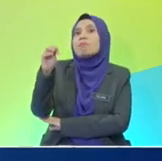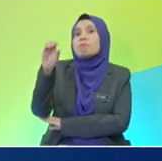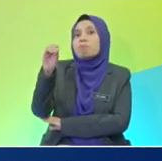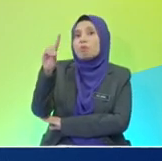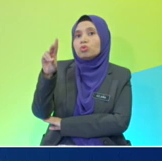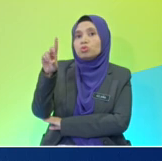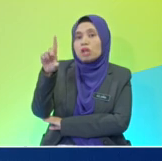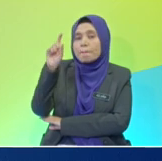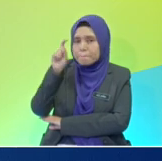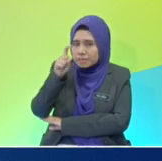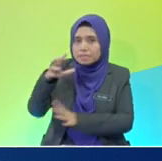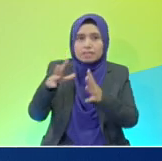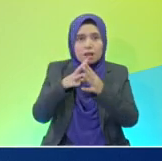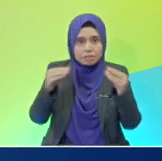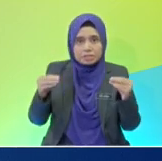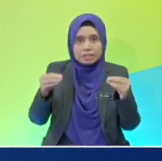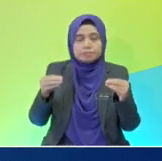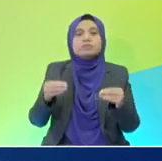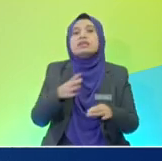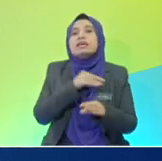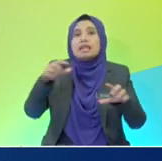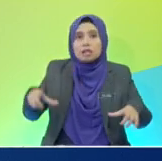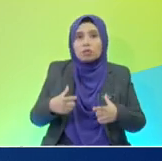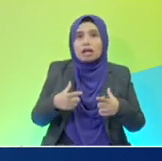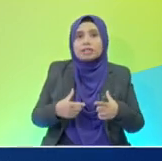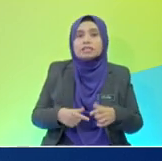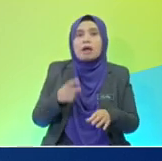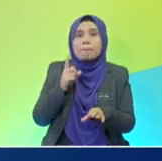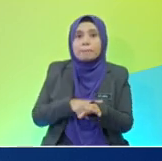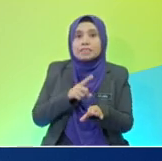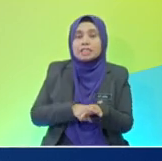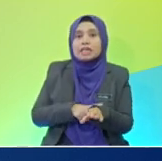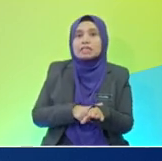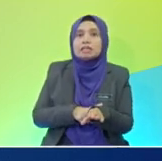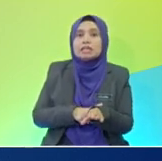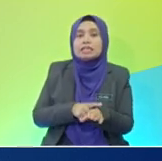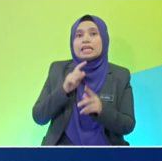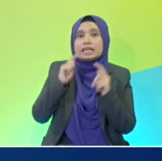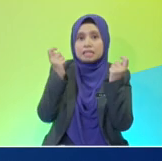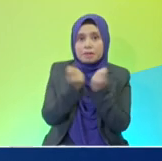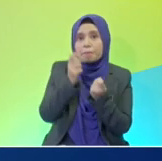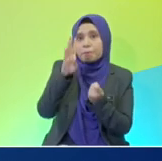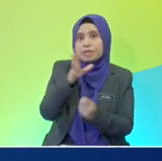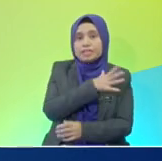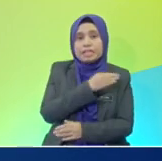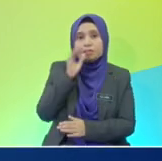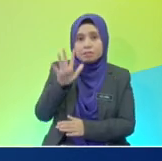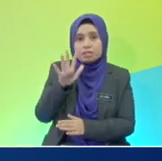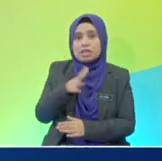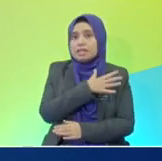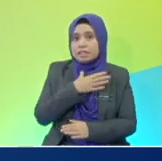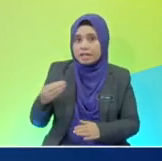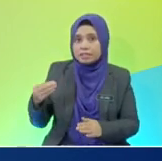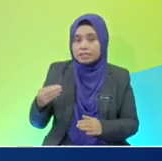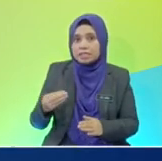selesaikan ataupun habiskan lakukan sepanjang sesiku sekolahan tingkatan 4 dan tingkatan 5 Oke dan